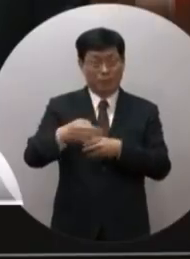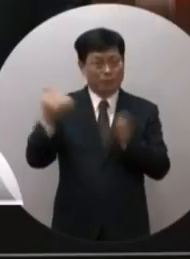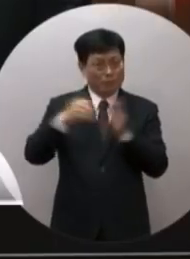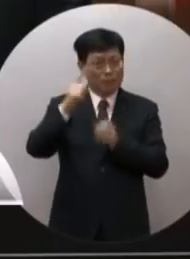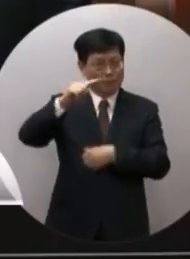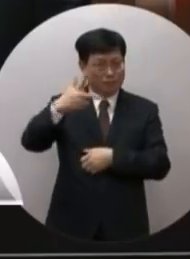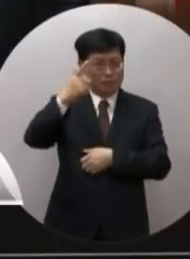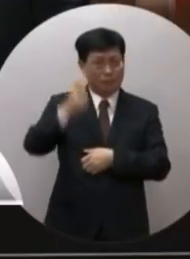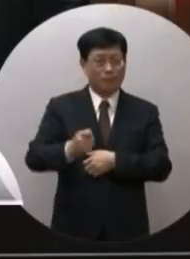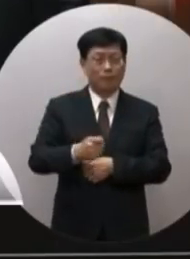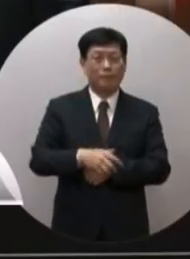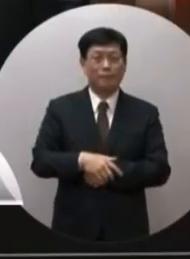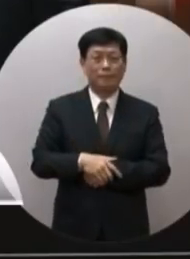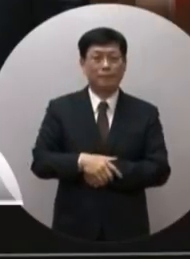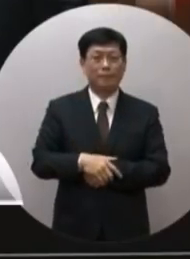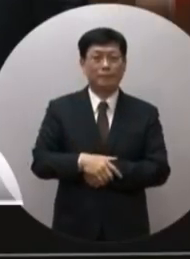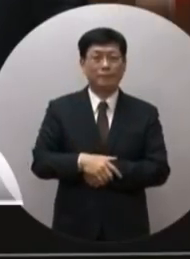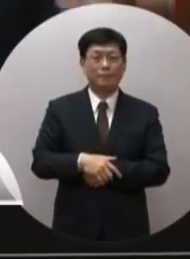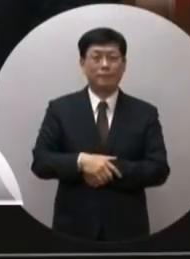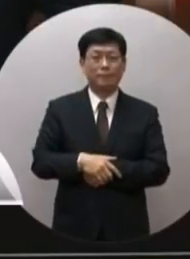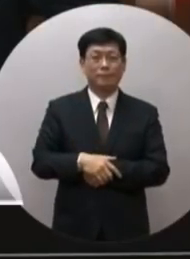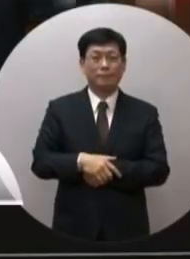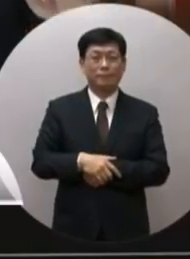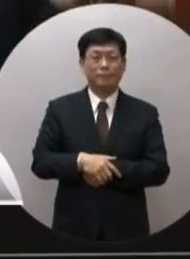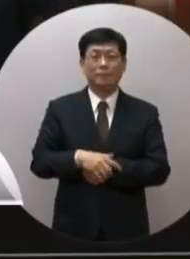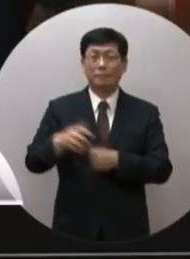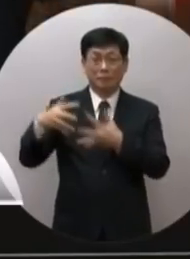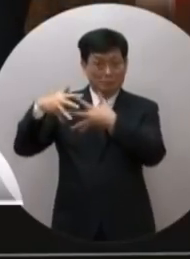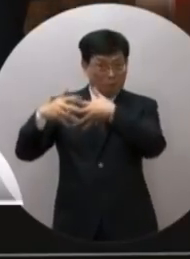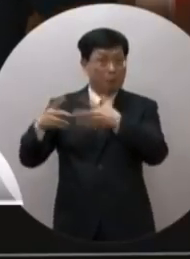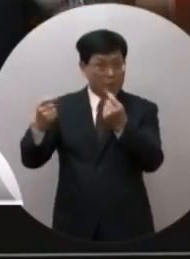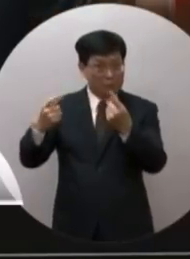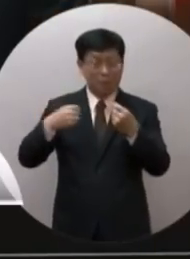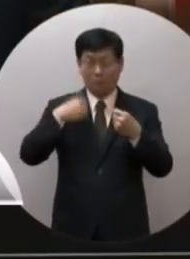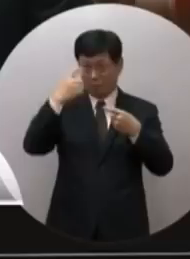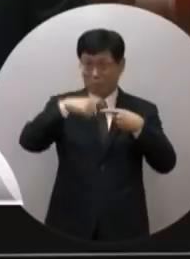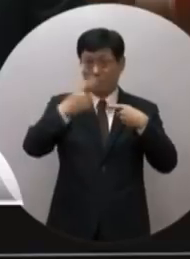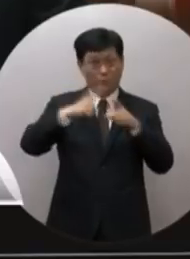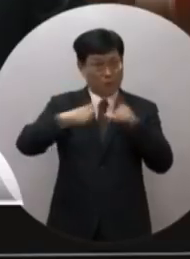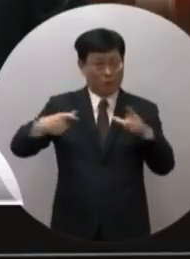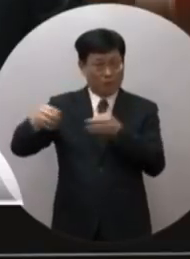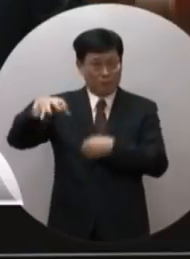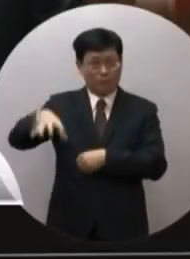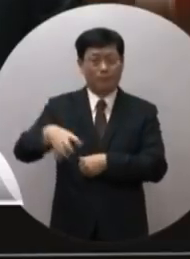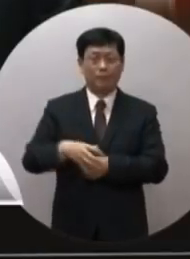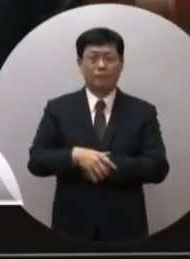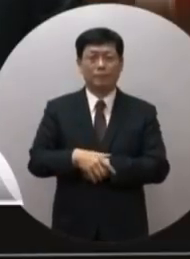将近1700亿美金。所以美国也是欧盟最大的市场。